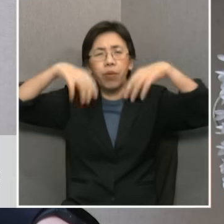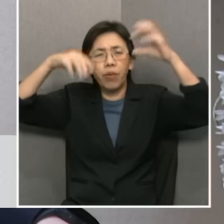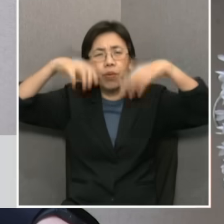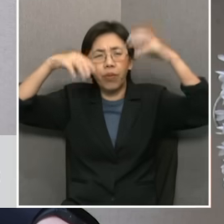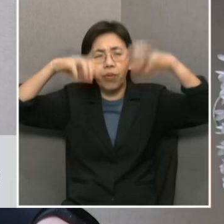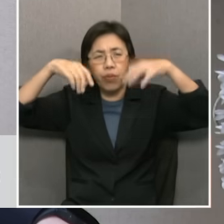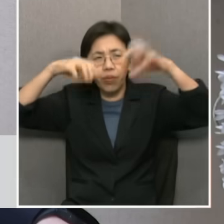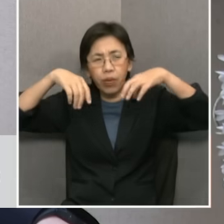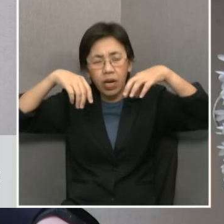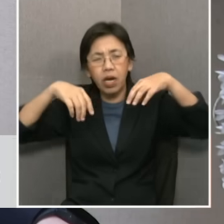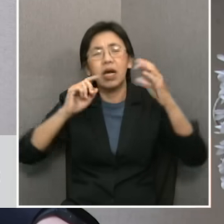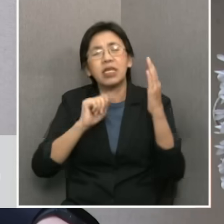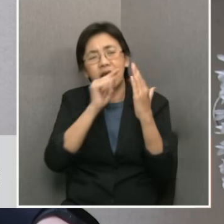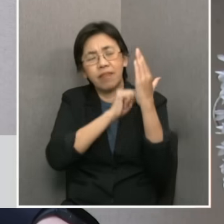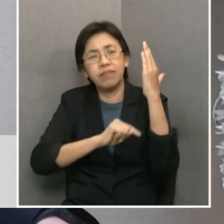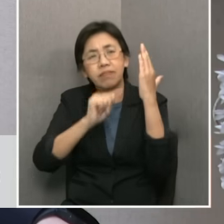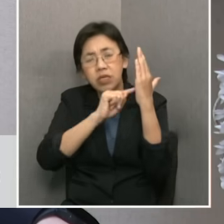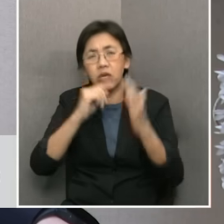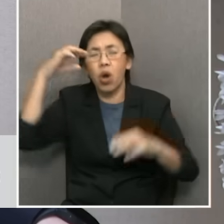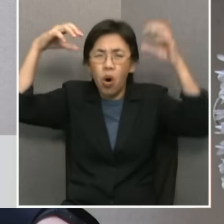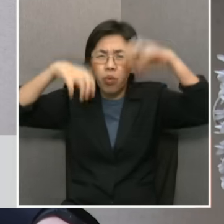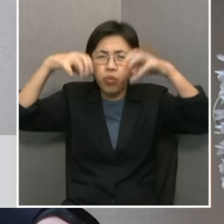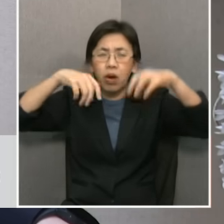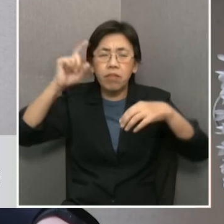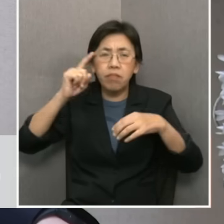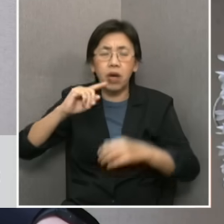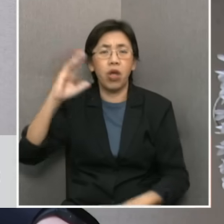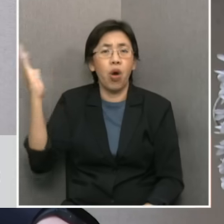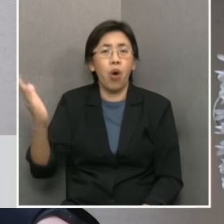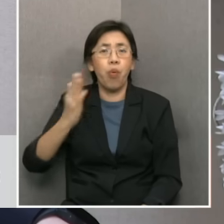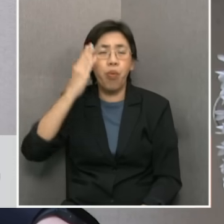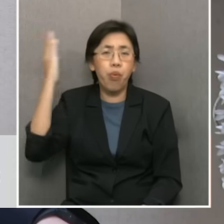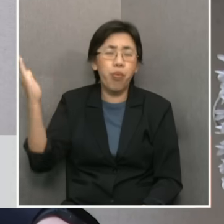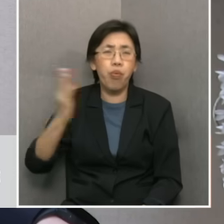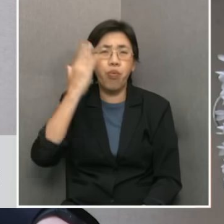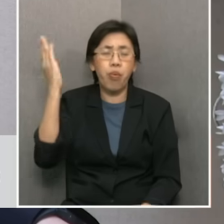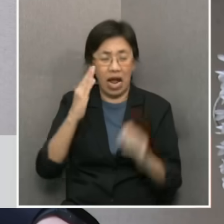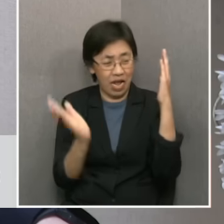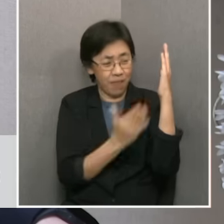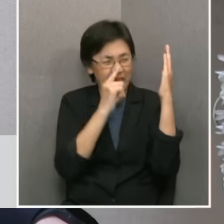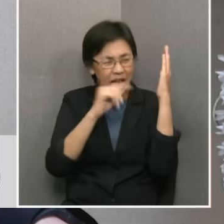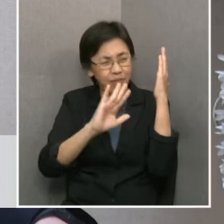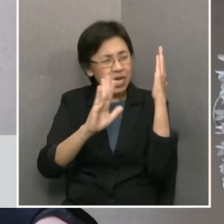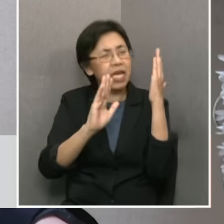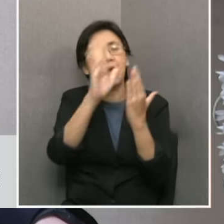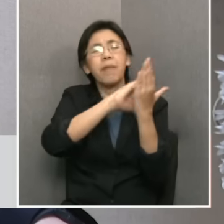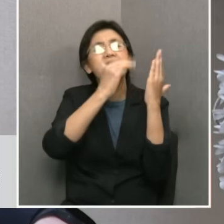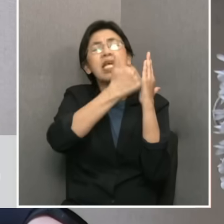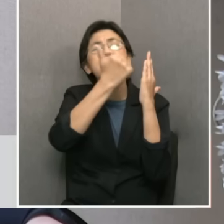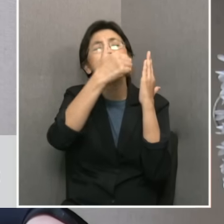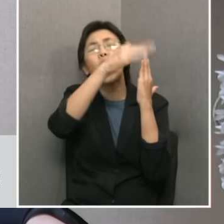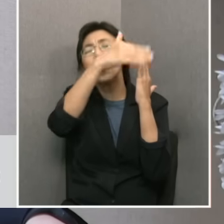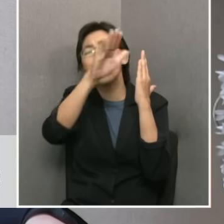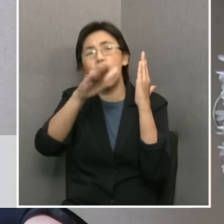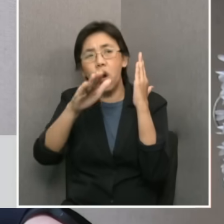และต่อเนื่องในหลายพื้นที่ก็ถือว่าเป็นอิทธิพลทางอ้อมจากพายุที่พัดเข้ามาแม้ว่าจะไม่ได้มาที่เมืองไทยใช่ไหม ครับใช่ครับก็ตัวซ